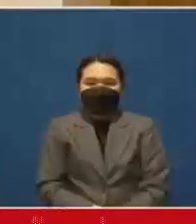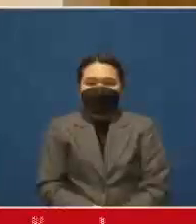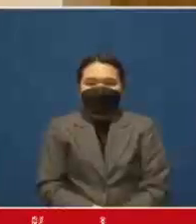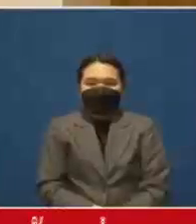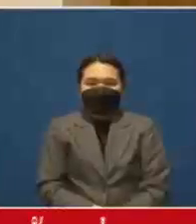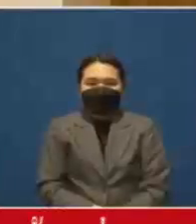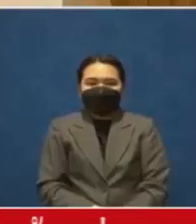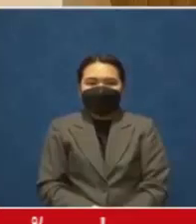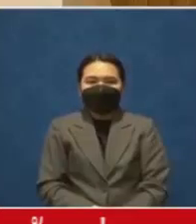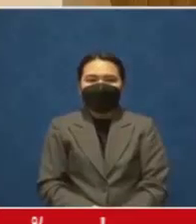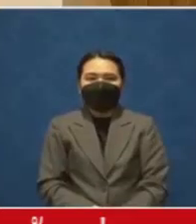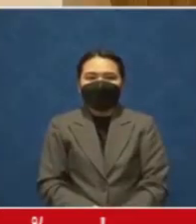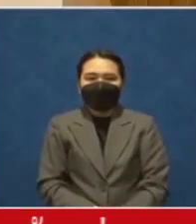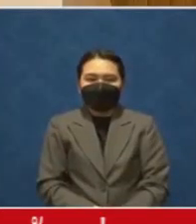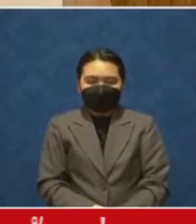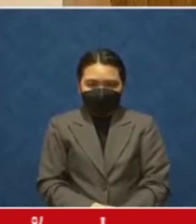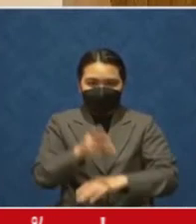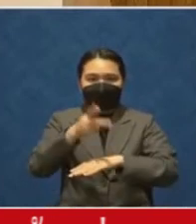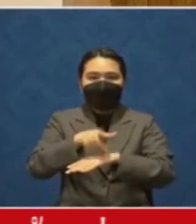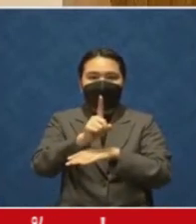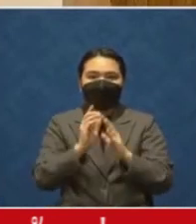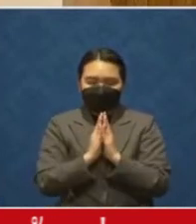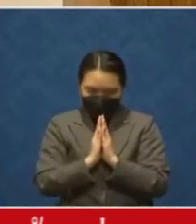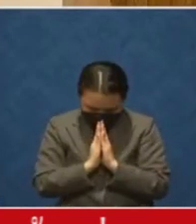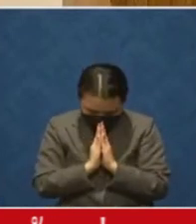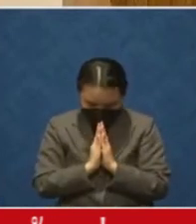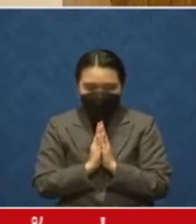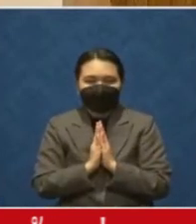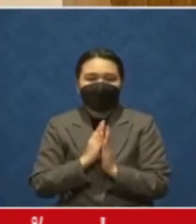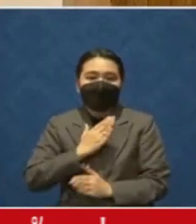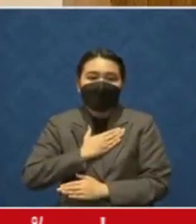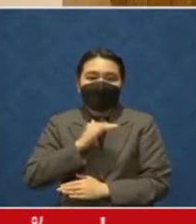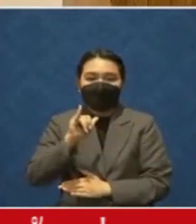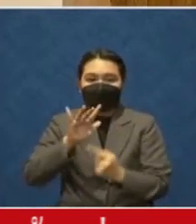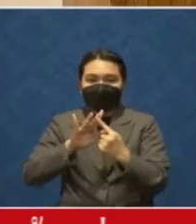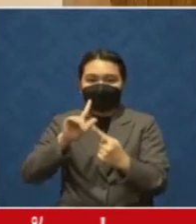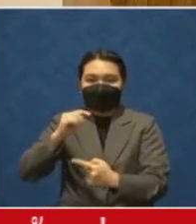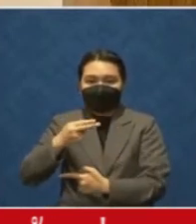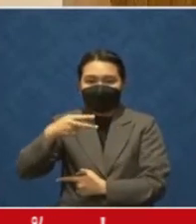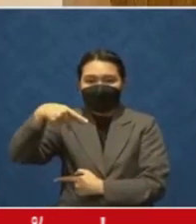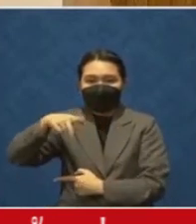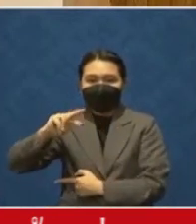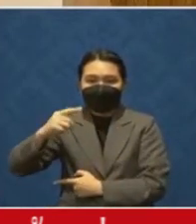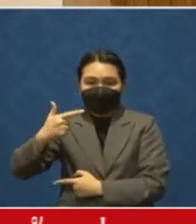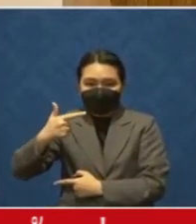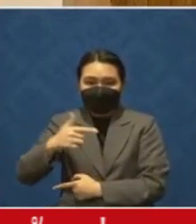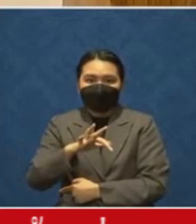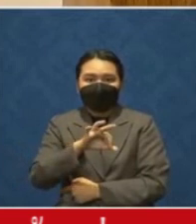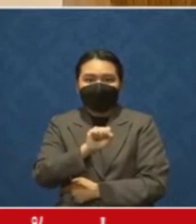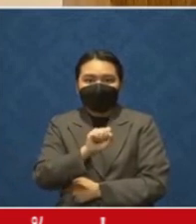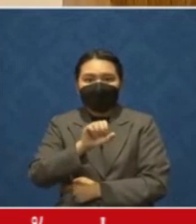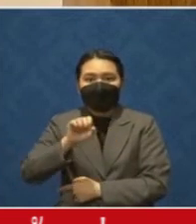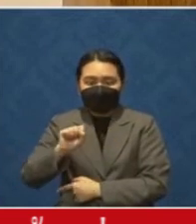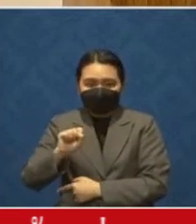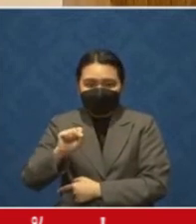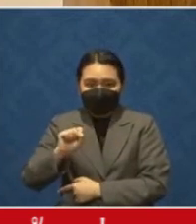ครับกับเรียนท่านประธานที่เคารพครับกับผมนายยุทธพงศ์จรัสเสถียรสมาชิกสภาผู้แทนราษ